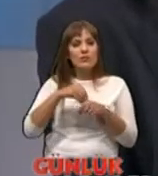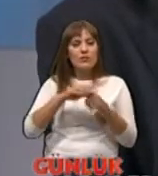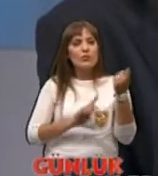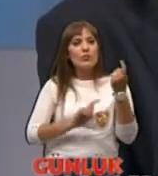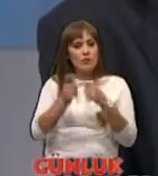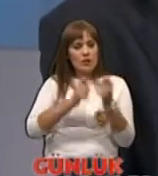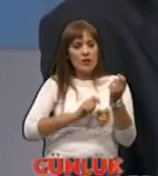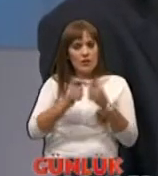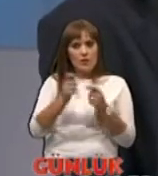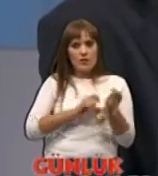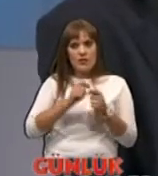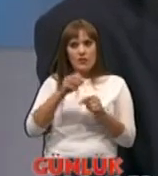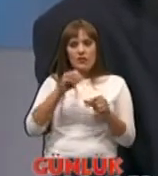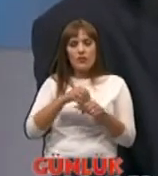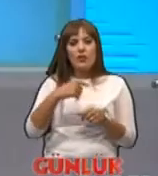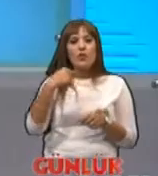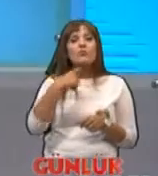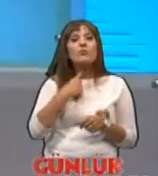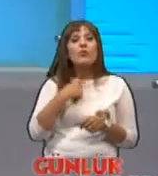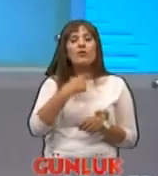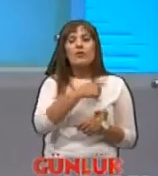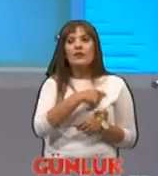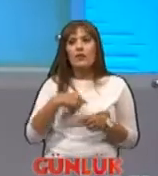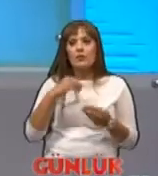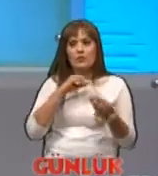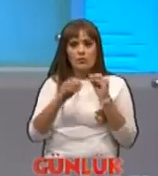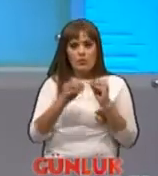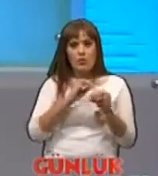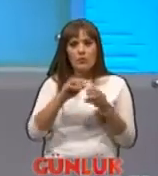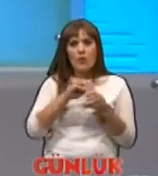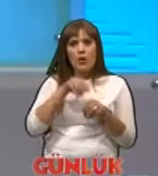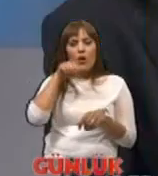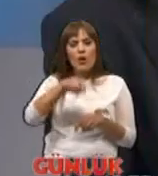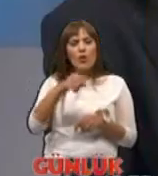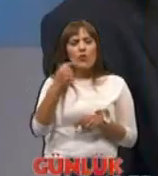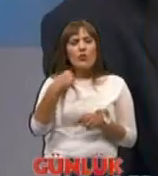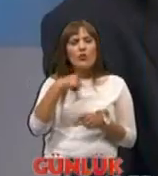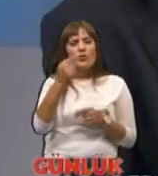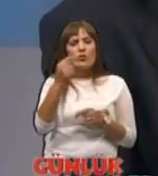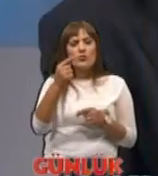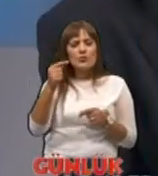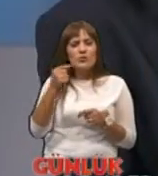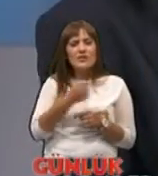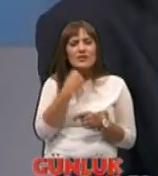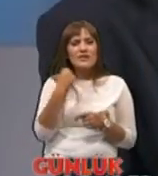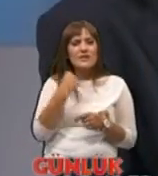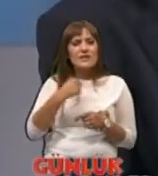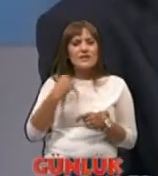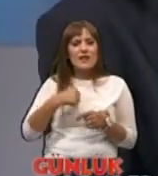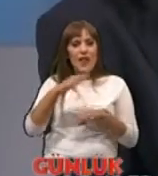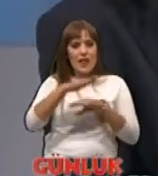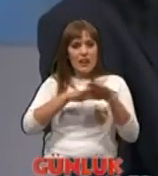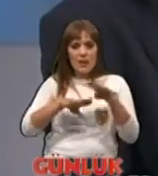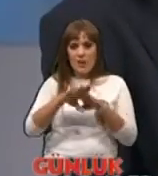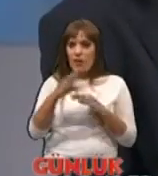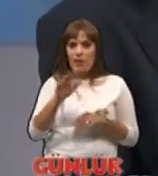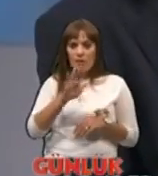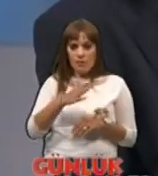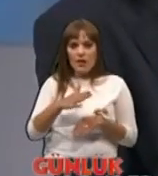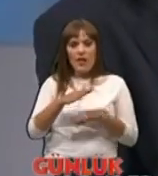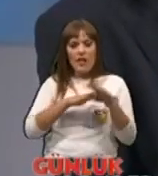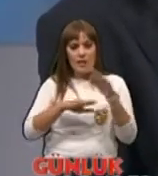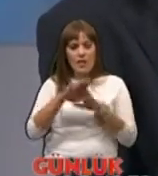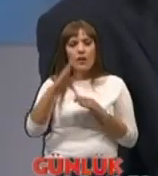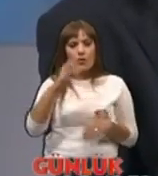uygulanır. Boyun ve dekolte problemdi. 3 ve 4 enjeksiyon olarak ve küçük çizgiler, ince çizgiler. Ellere de olabiliyor yok, evet, mu? Ellere